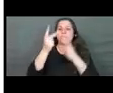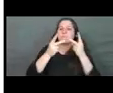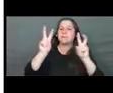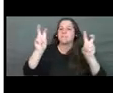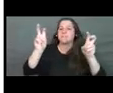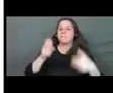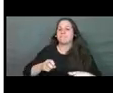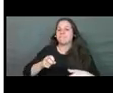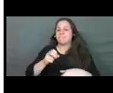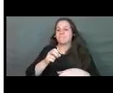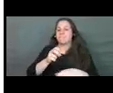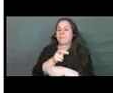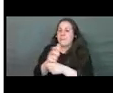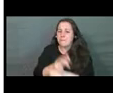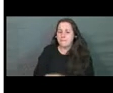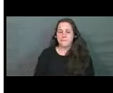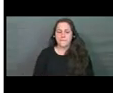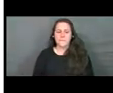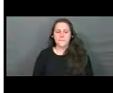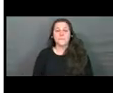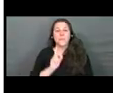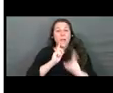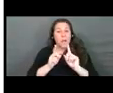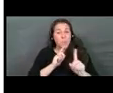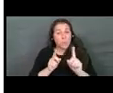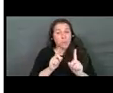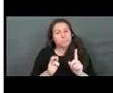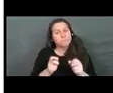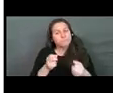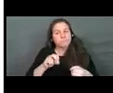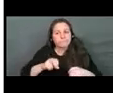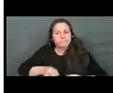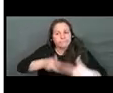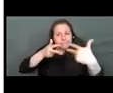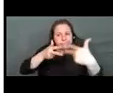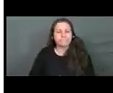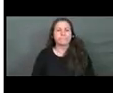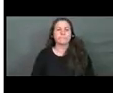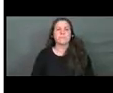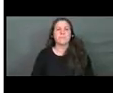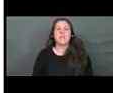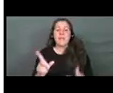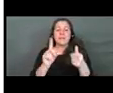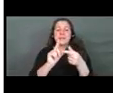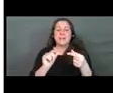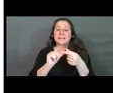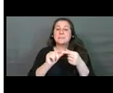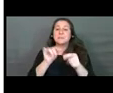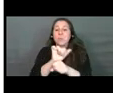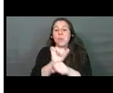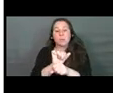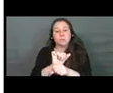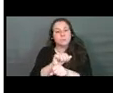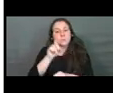appel vidéo. On demande plus de détails dans les descriptions de tâches. On s'est rendu compte que c'était nécessaire. Et puis, on offre une